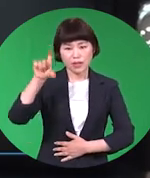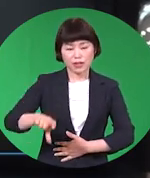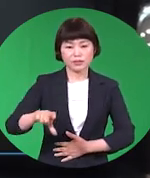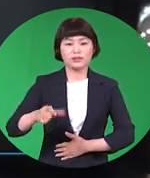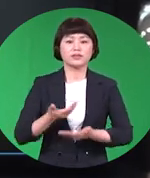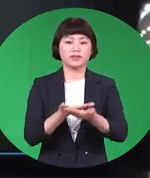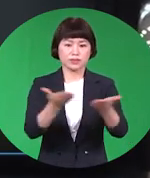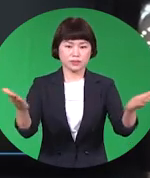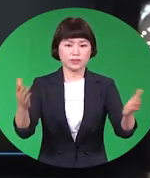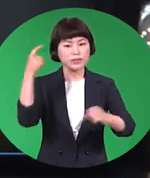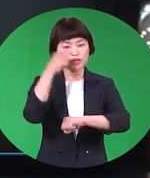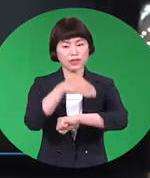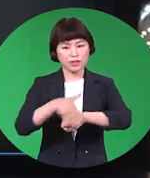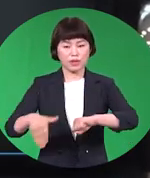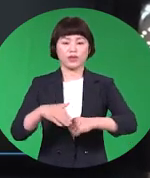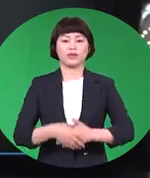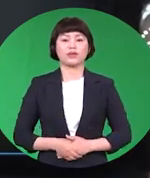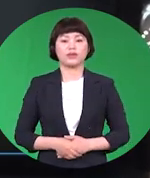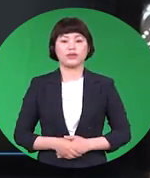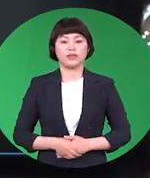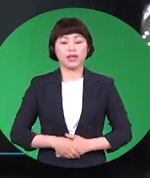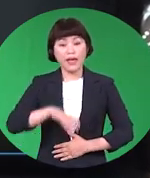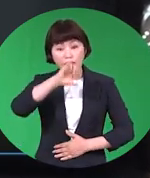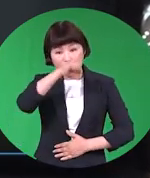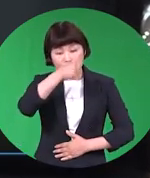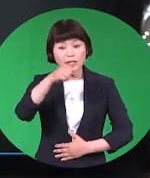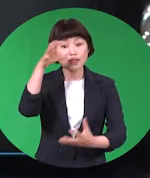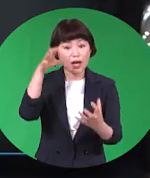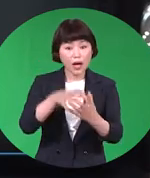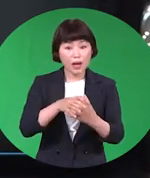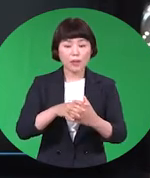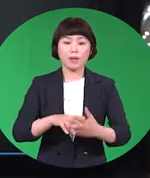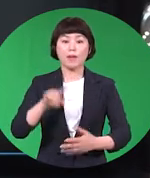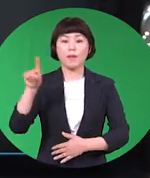예정입니다. 군민 전체 지급 예상 금액은